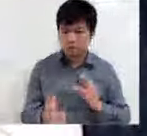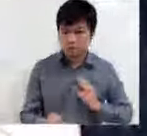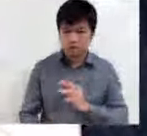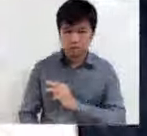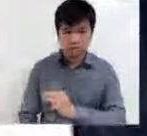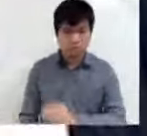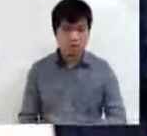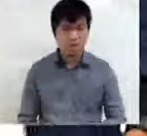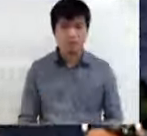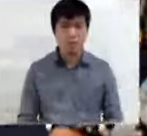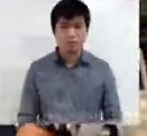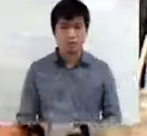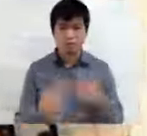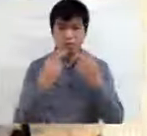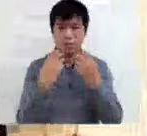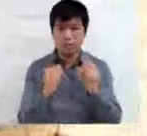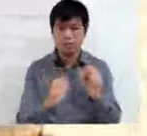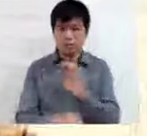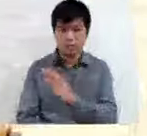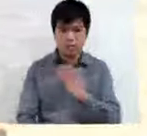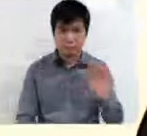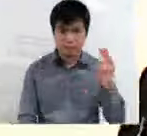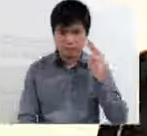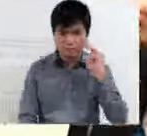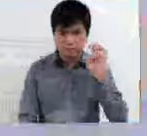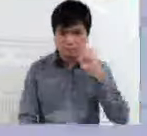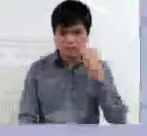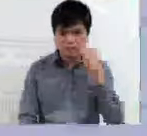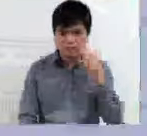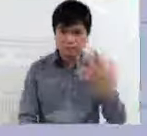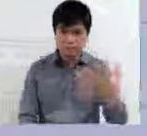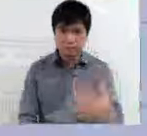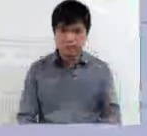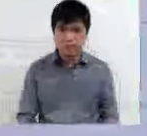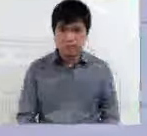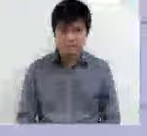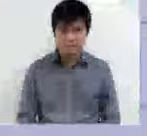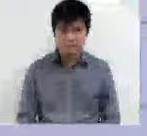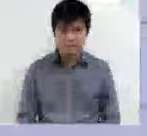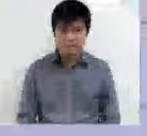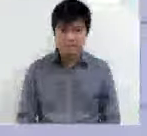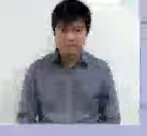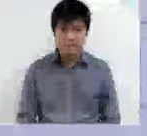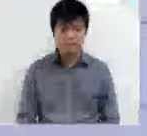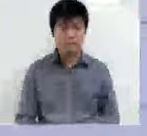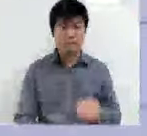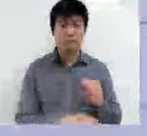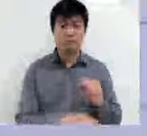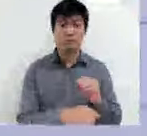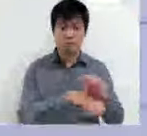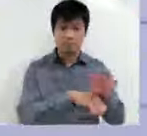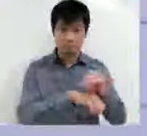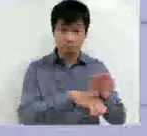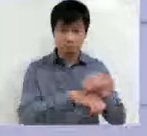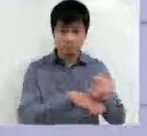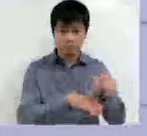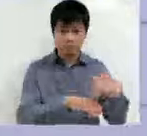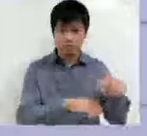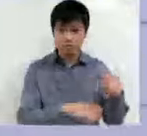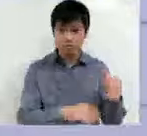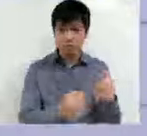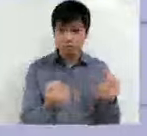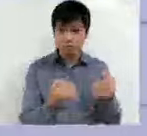Nagbabalita mula sa frontline, Marian Enriquez, News 5. Abiso naman sa mga biyahero, hindi muna ipapatupad ng